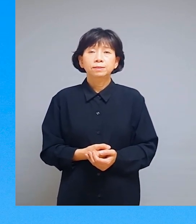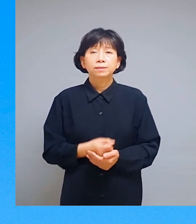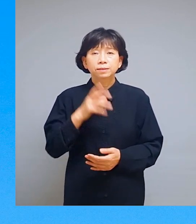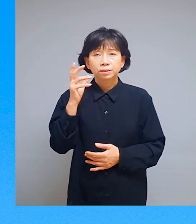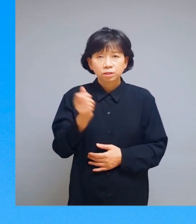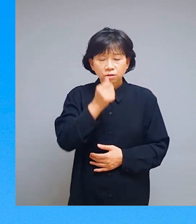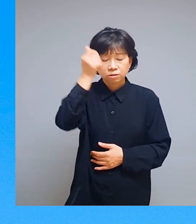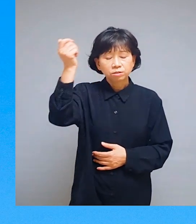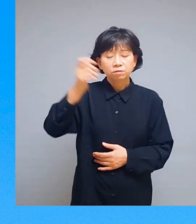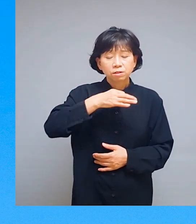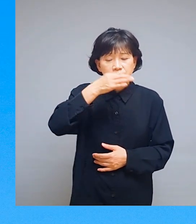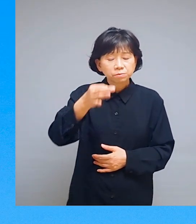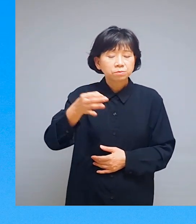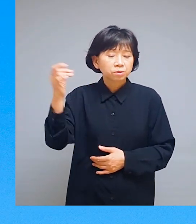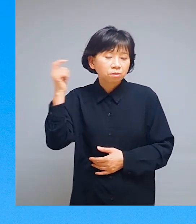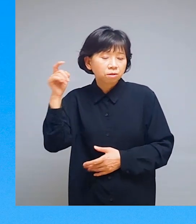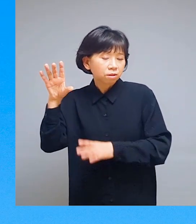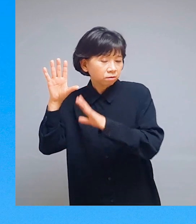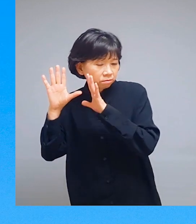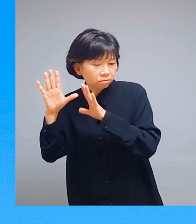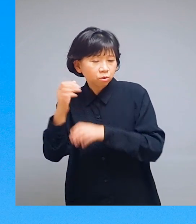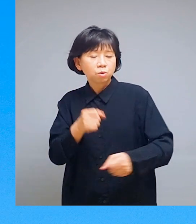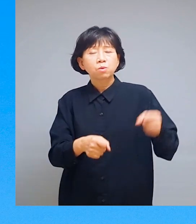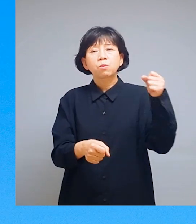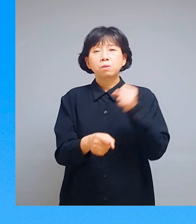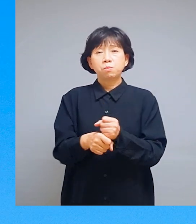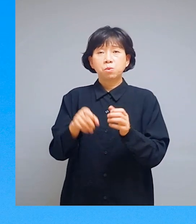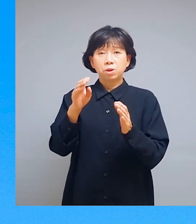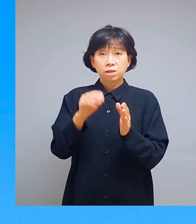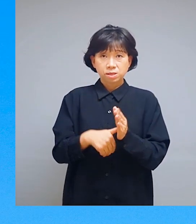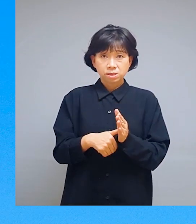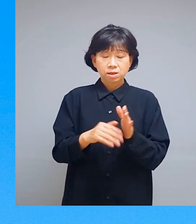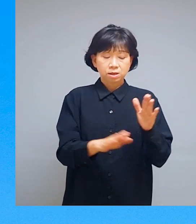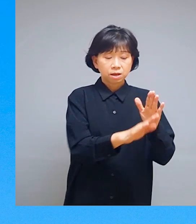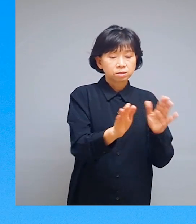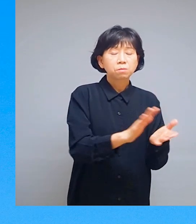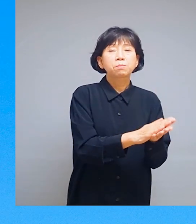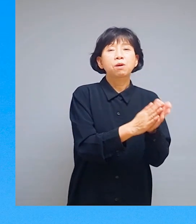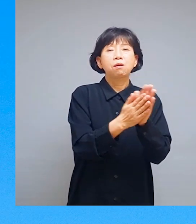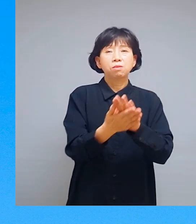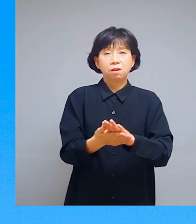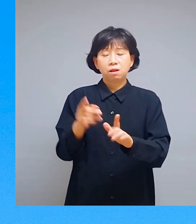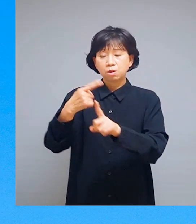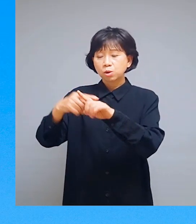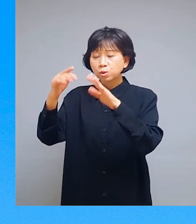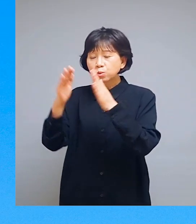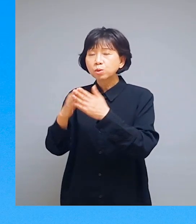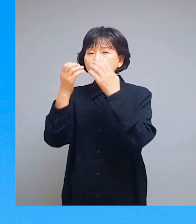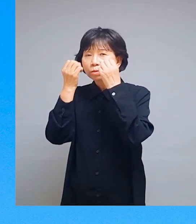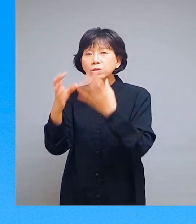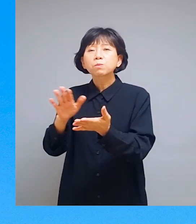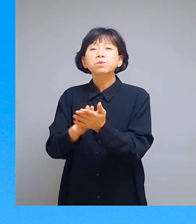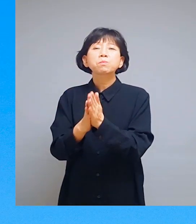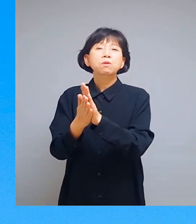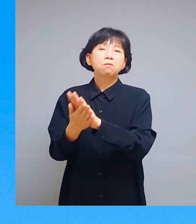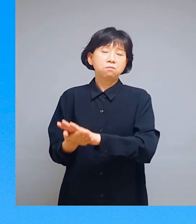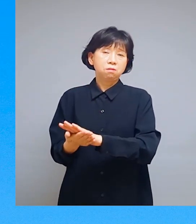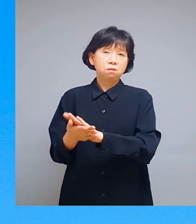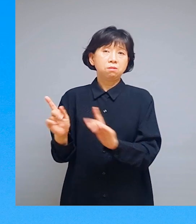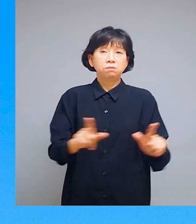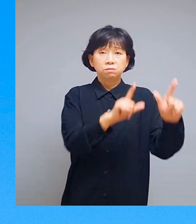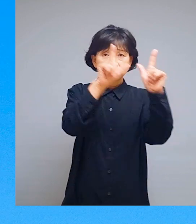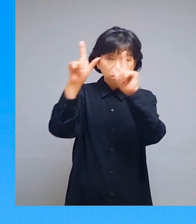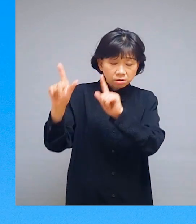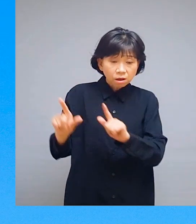성령의 음성에 귀 기울이시고 신앙을 회복하실 때 우리의 가정도 변화되고 교회도 새로워지고 우리의